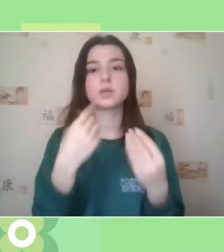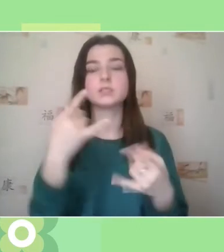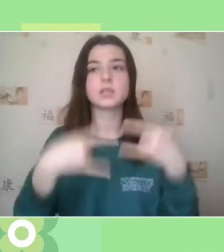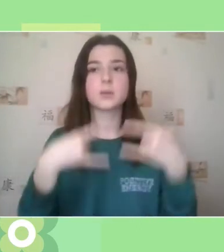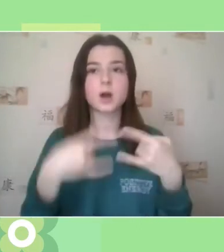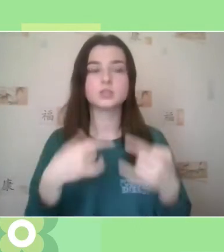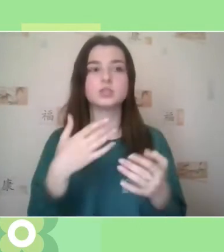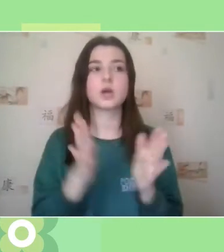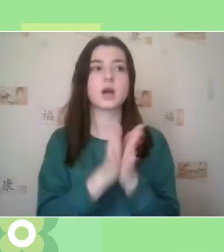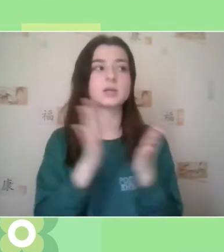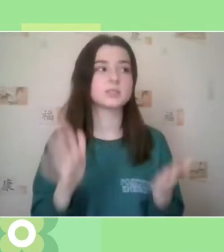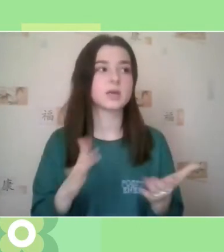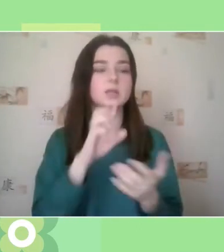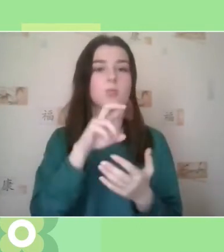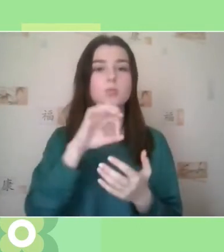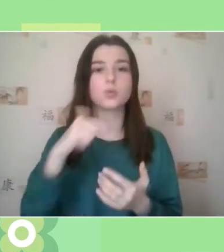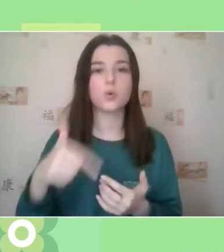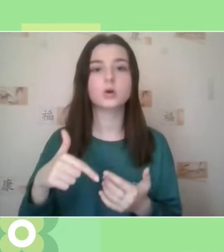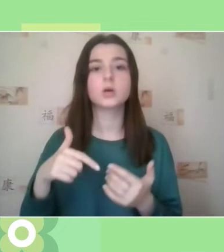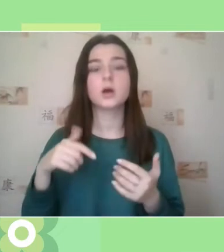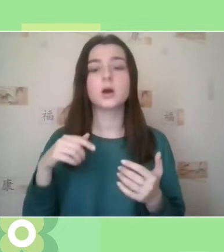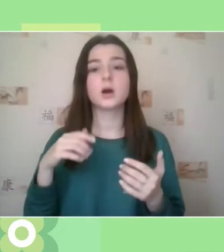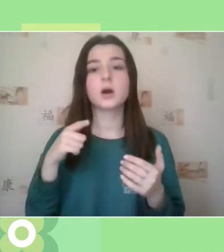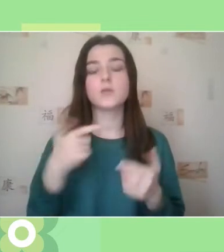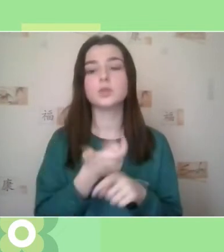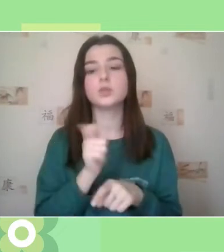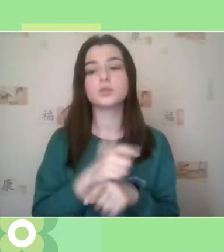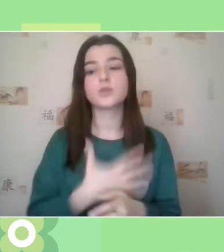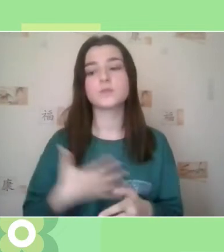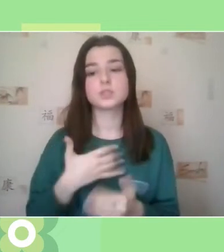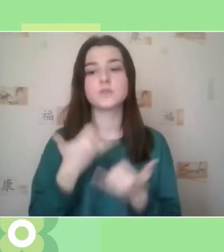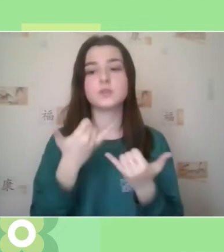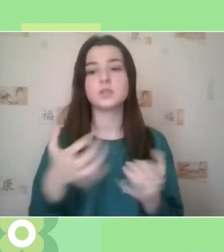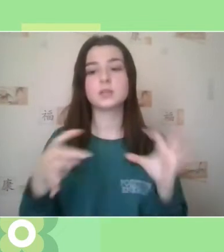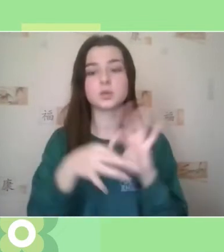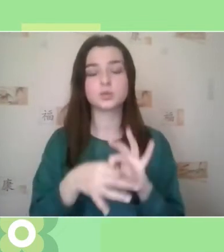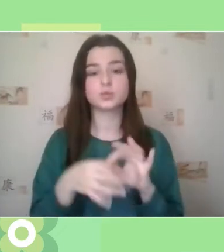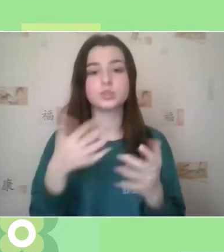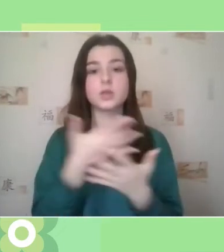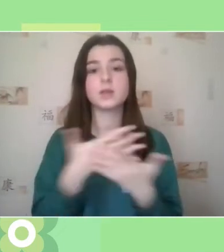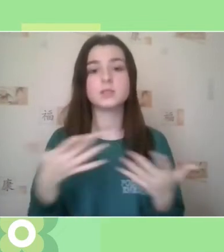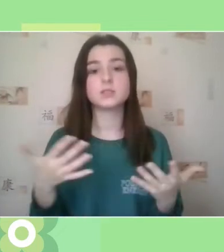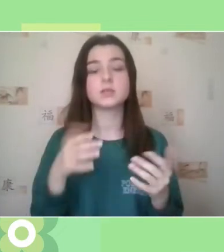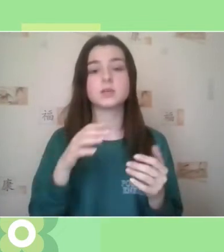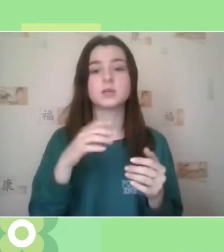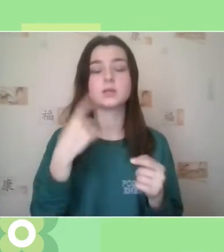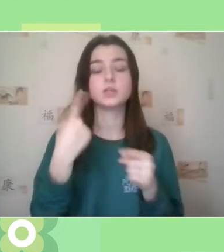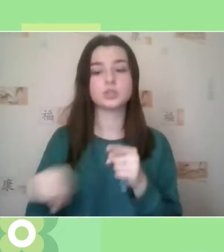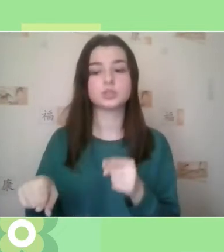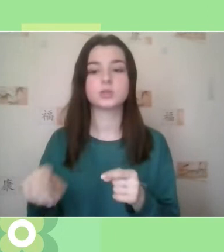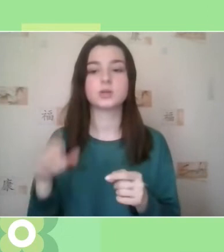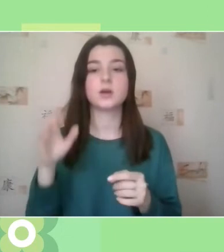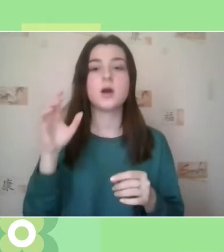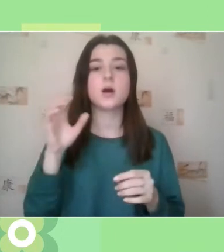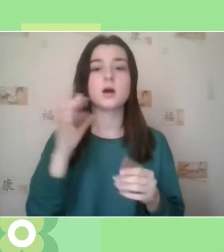телебачення, газета, блог і так далі, він дуже важливий для залучення інших ресурсів і для ваших інших